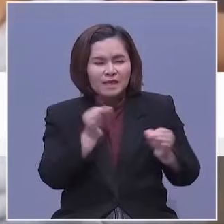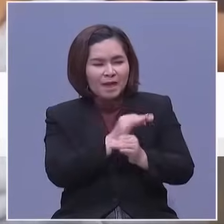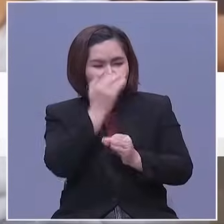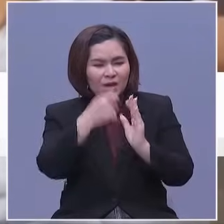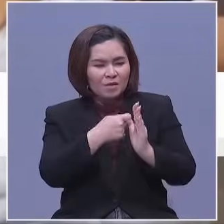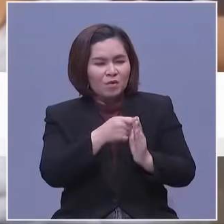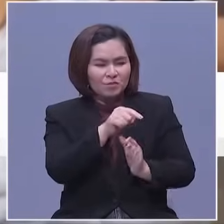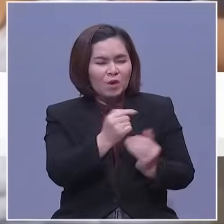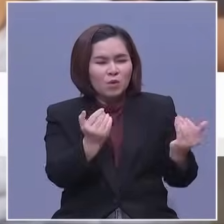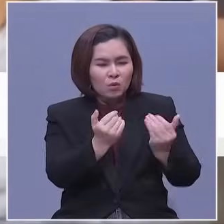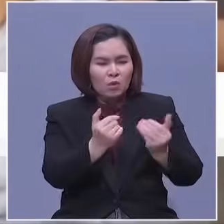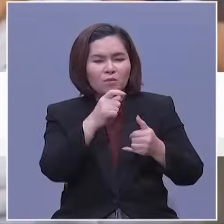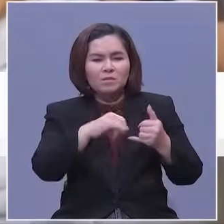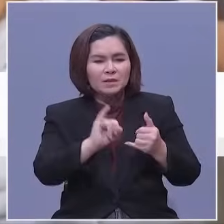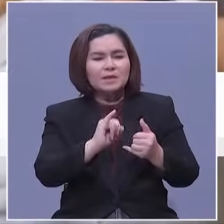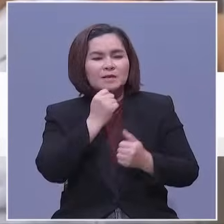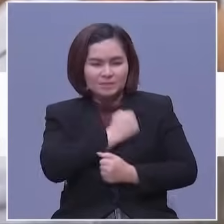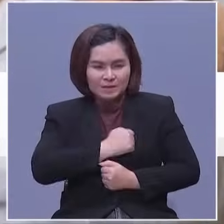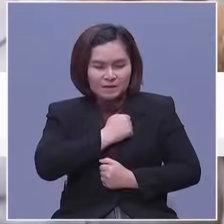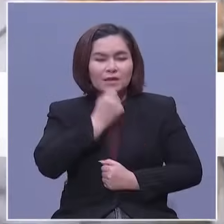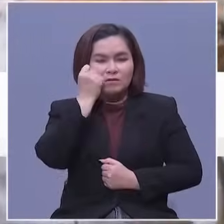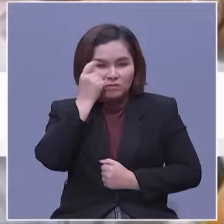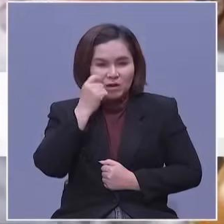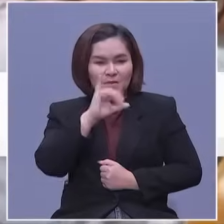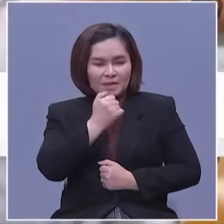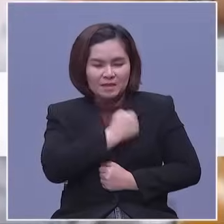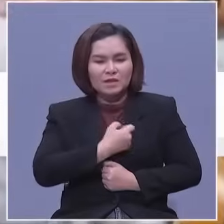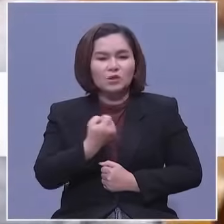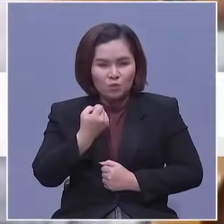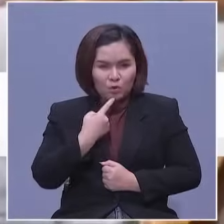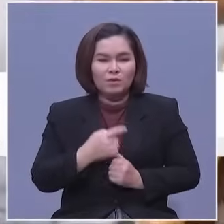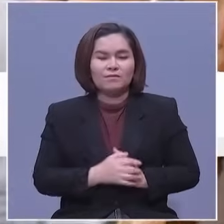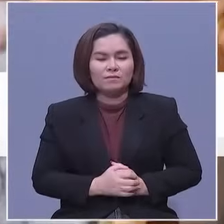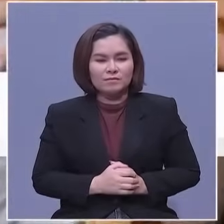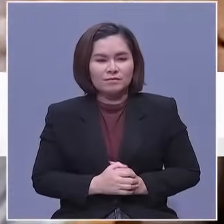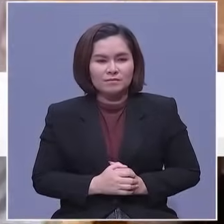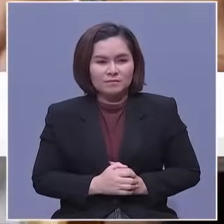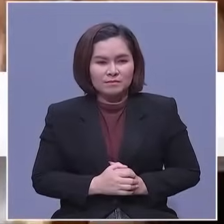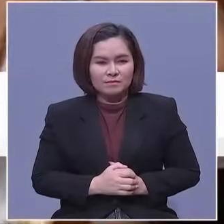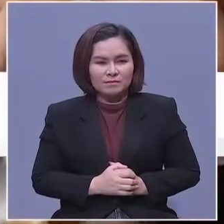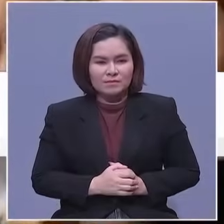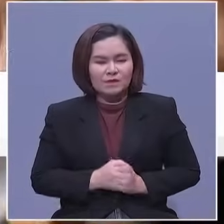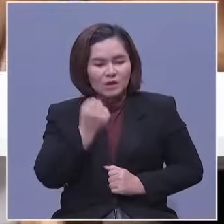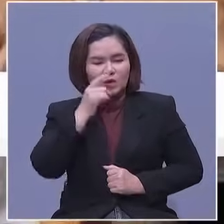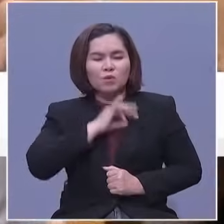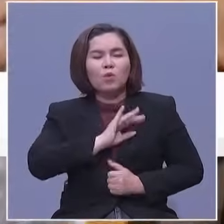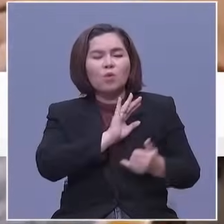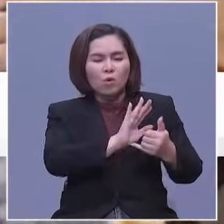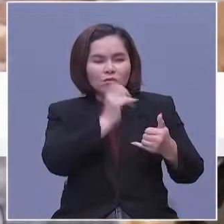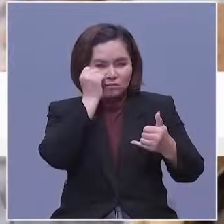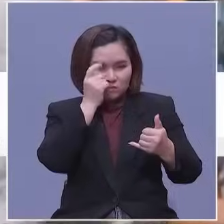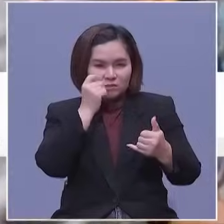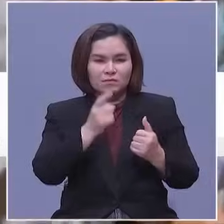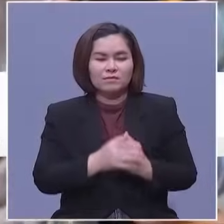เขาจะเข้าใจถึงว่าโอ้พ่อคงแม่พี่คงอาจจะเสียใจมากกว่าเขาด้วยซ้ำแล้วเขาเข้าใจที่มากที่สุ